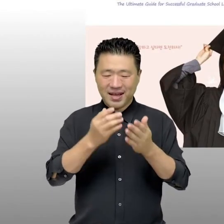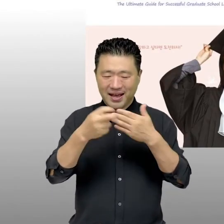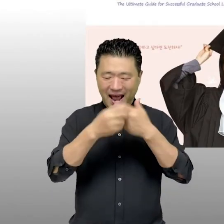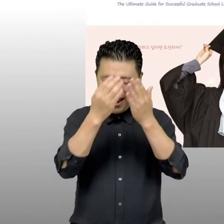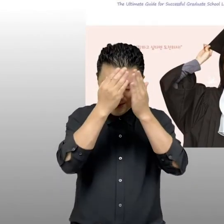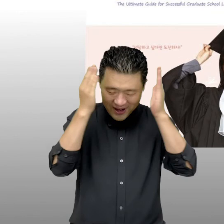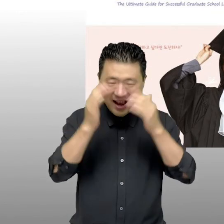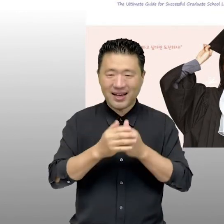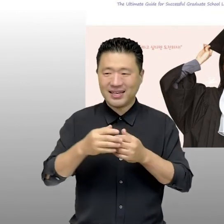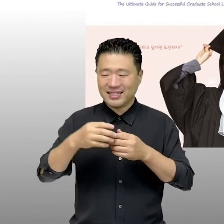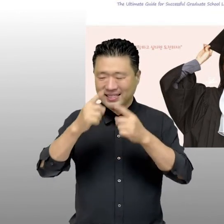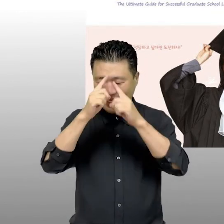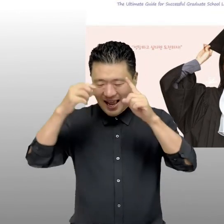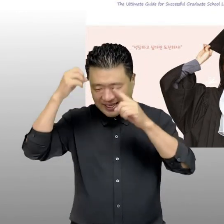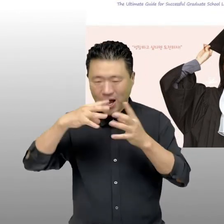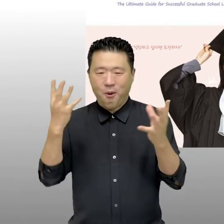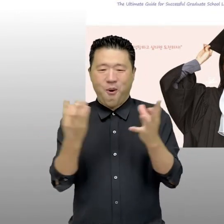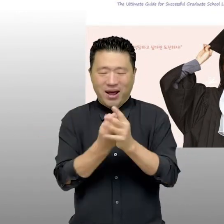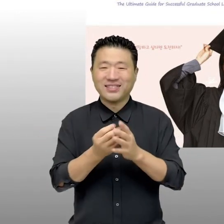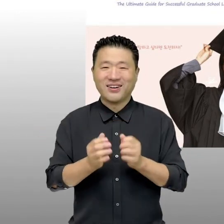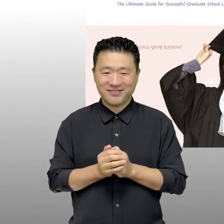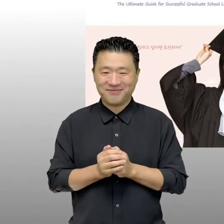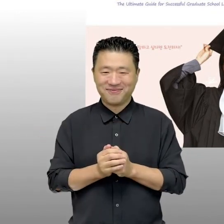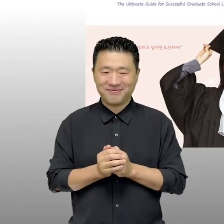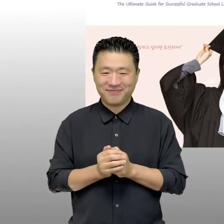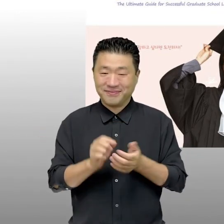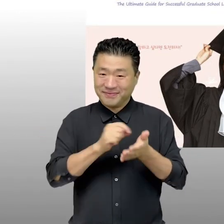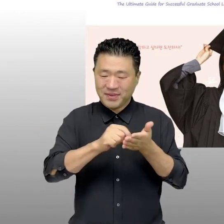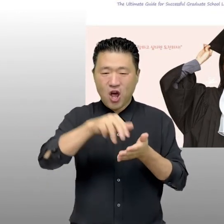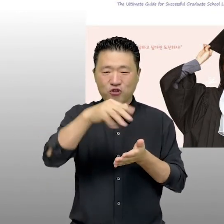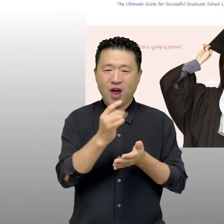도서명 간호사 대학원 완성하기.